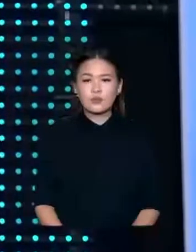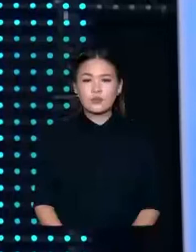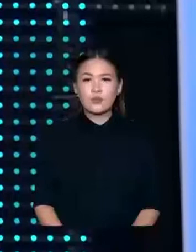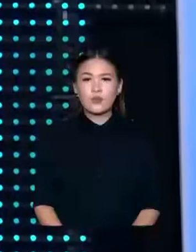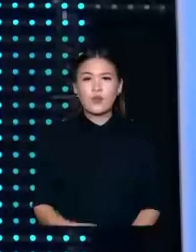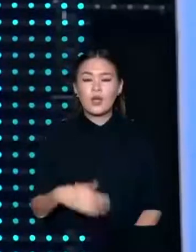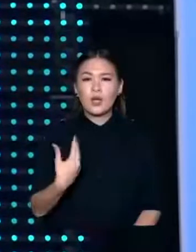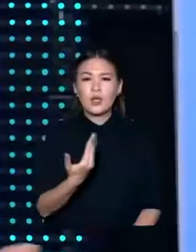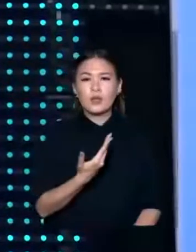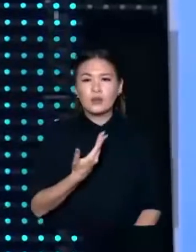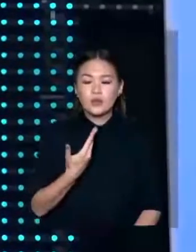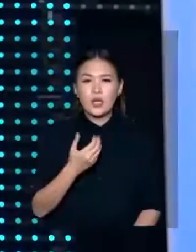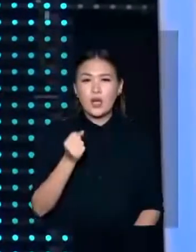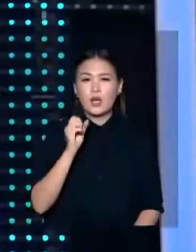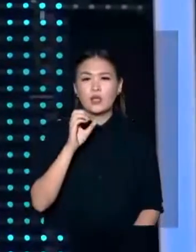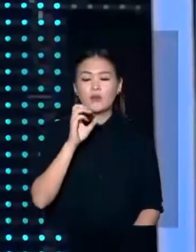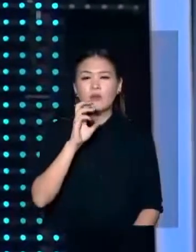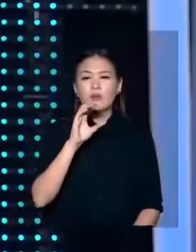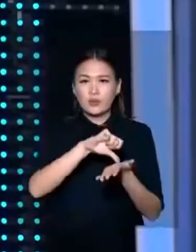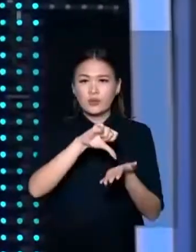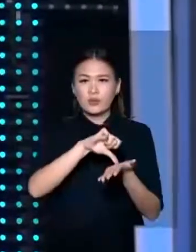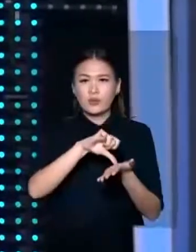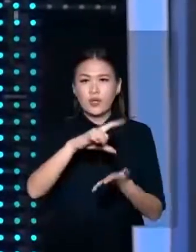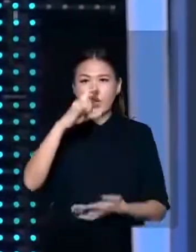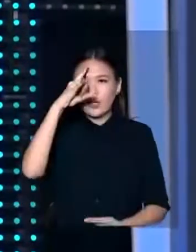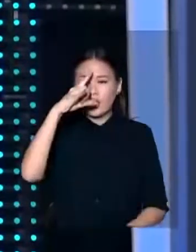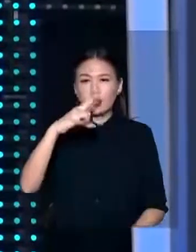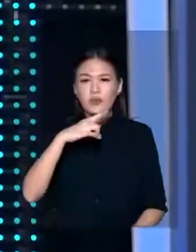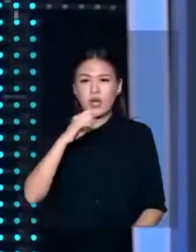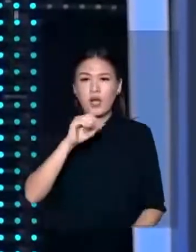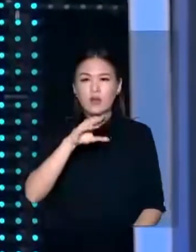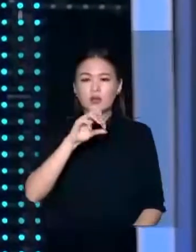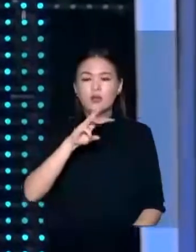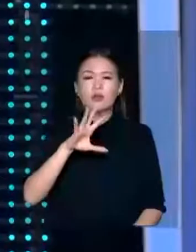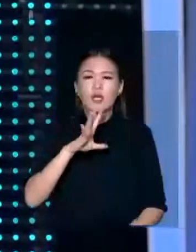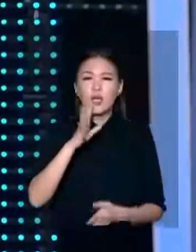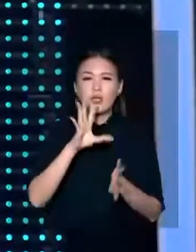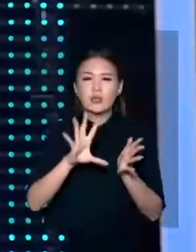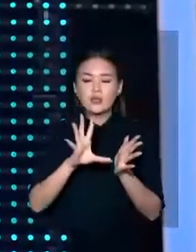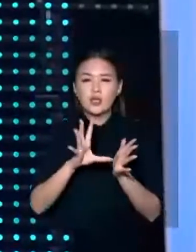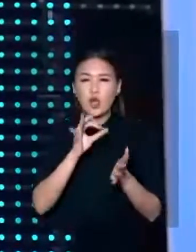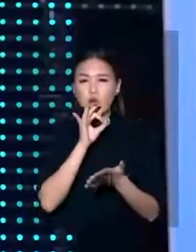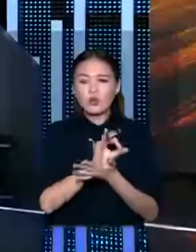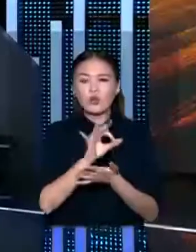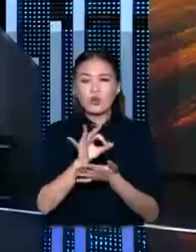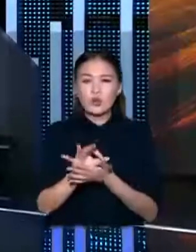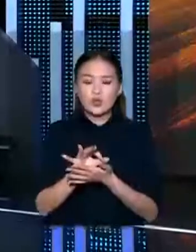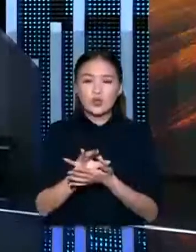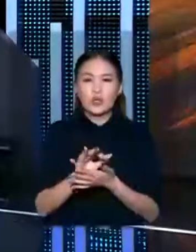Я бізде Асет Махамбетов Мырза, Қазақстандық атом электростанциясы жауапкершілігі шектеулі